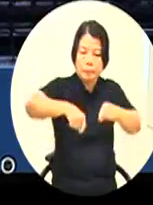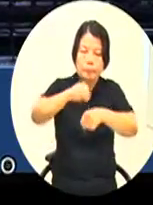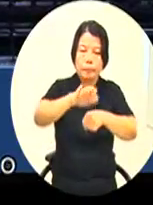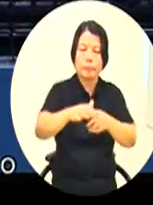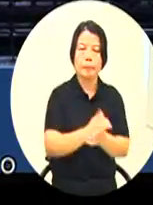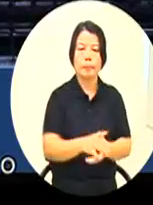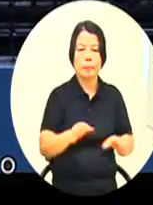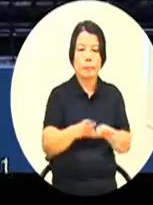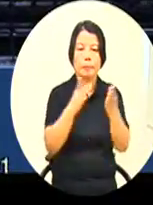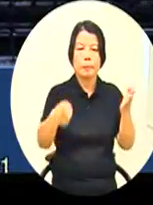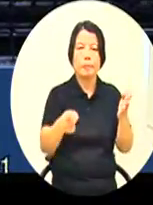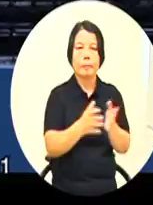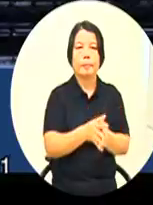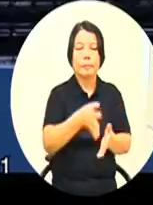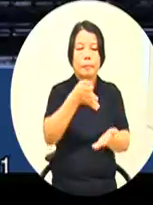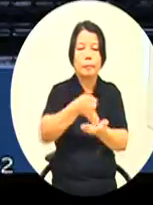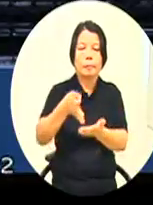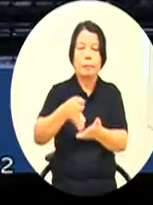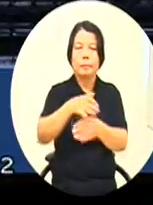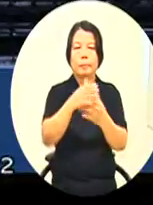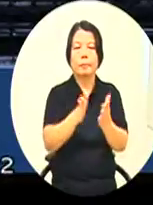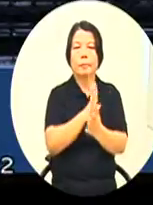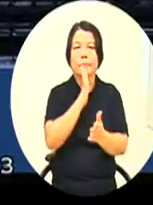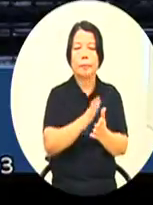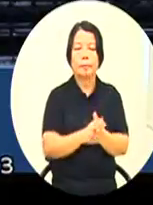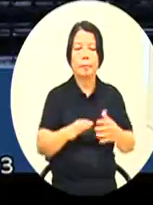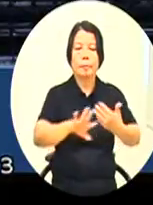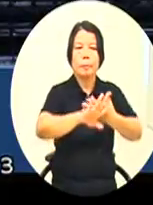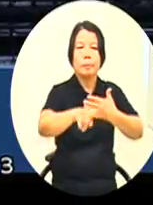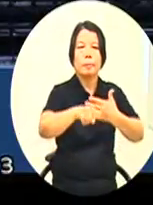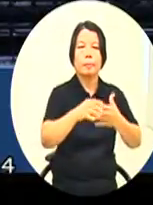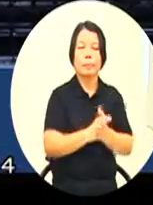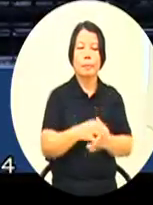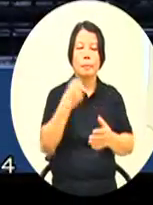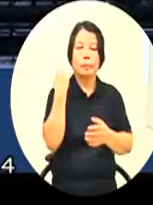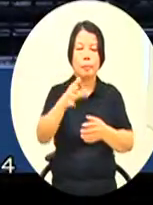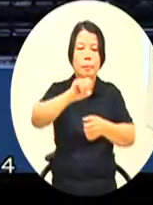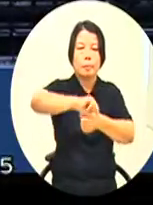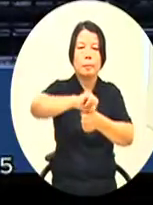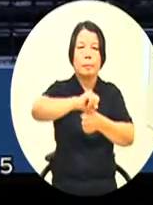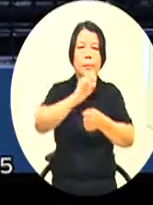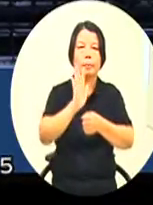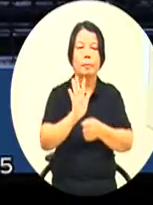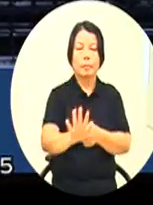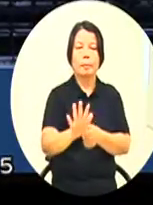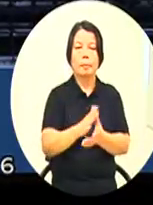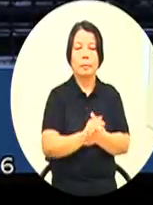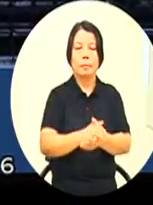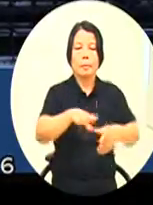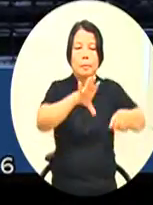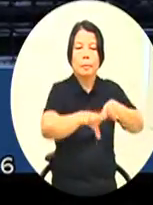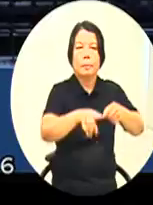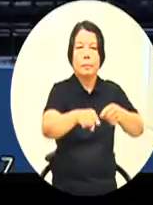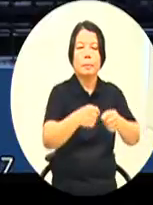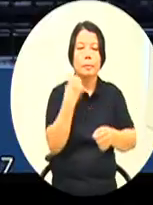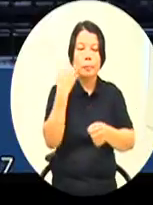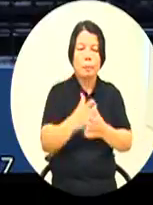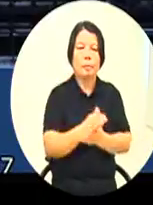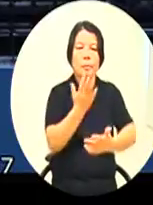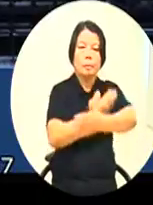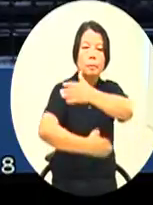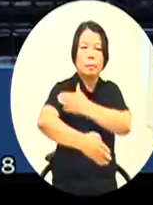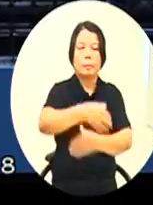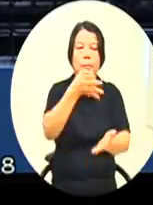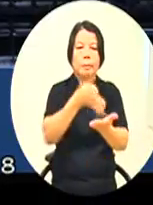的真心真意的一个计划之外，我们另外新增的一个现南台湾的新剧团来报